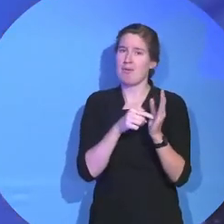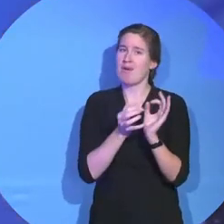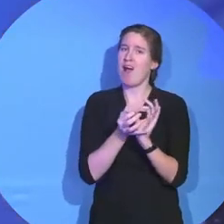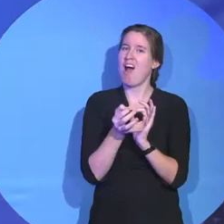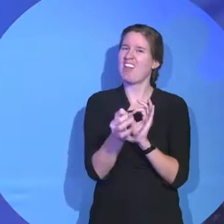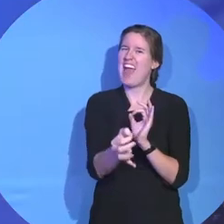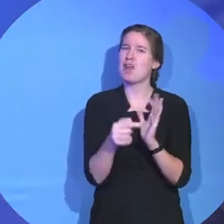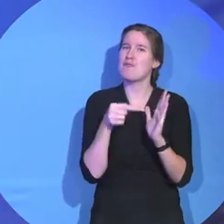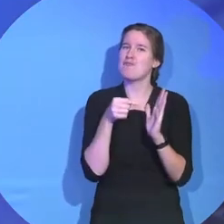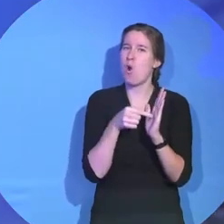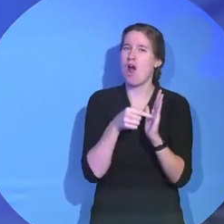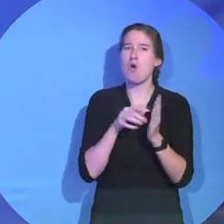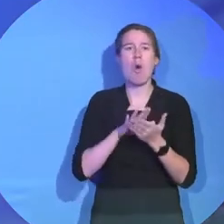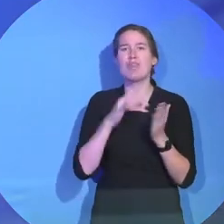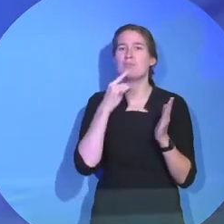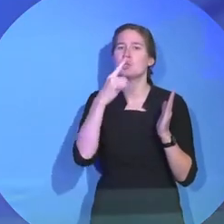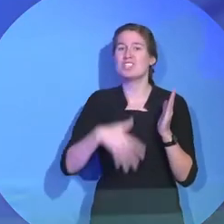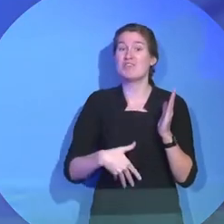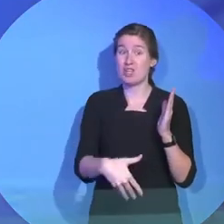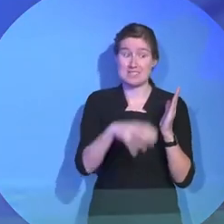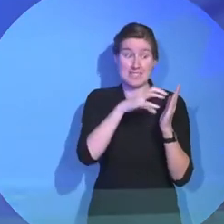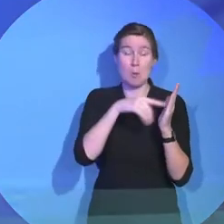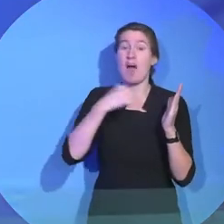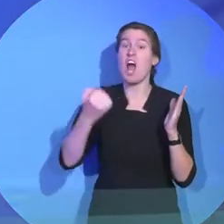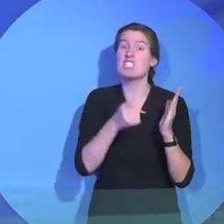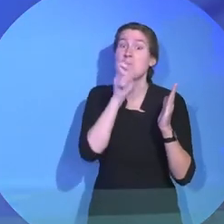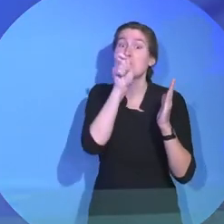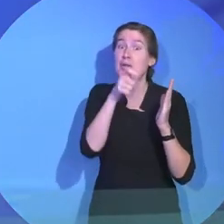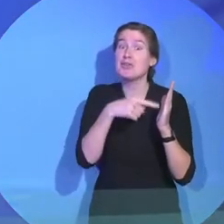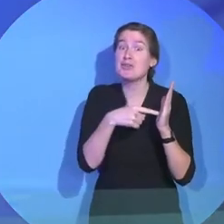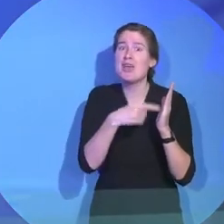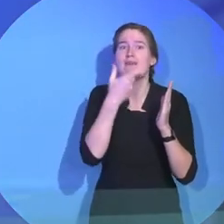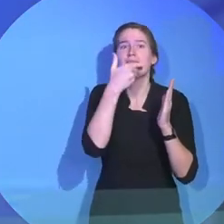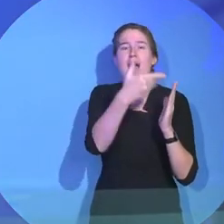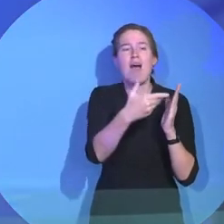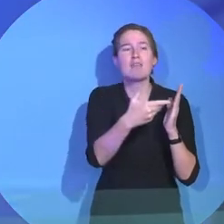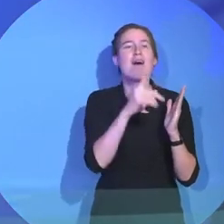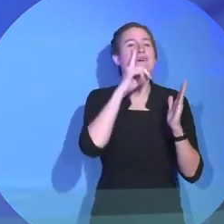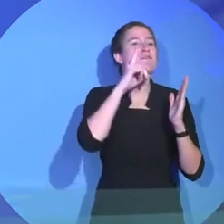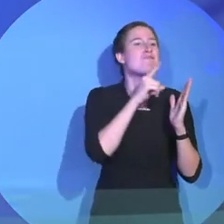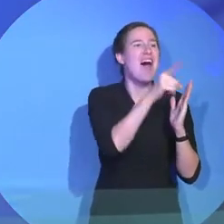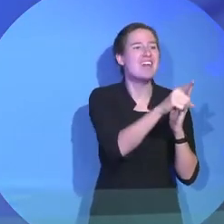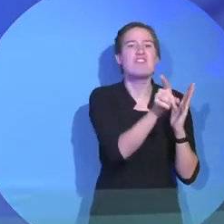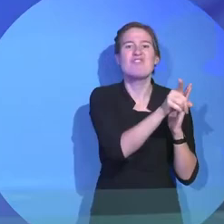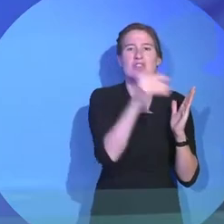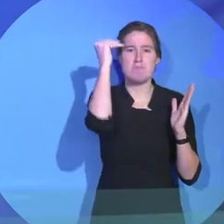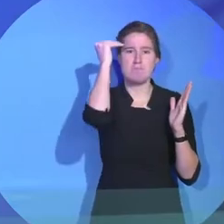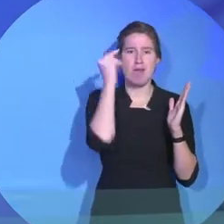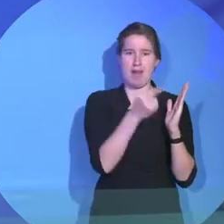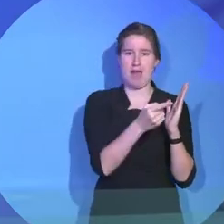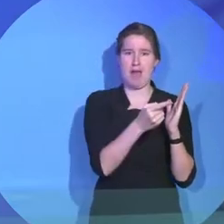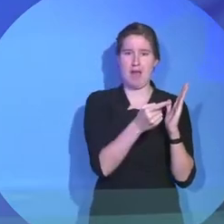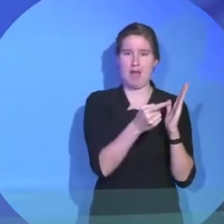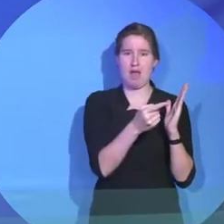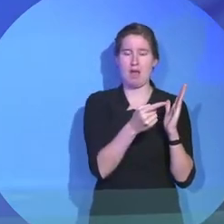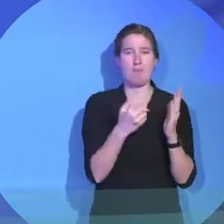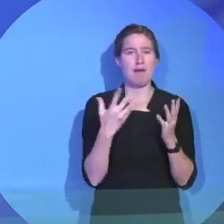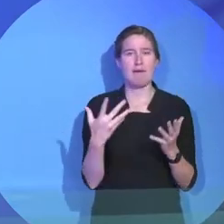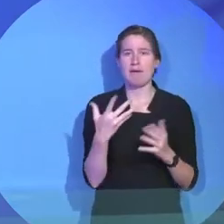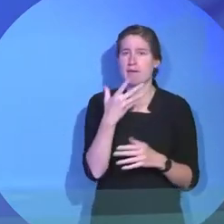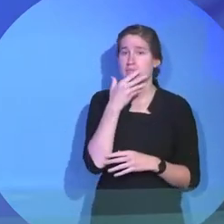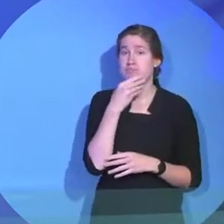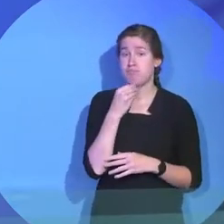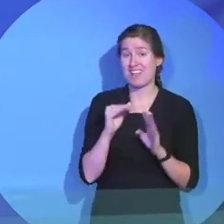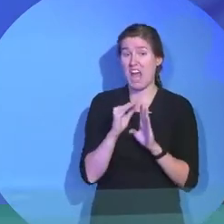zwangerschap, een van de actiepunten die er staan, een van de dingen om na te vragen is van hoe staat de partner er tegenover? Alleen ik stel inderdaad ook vast dat veel huisartsen het best